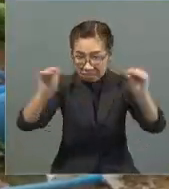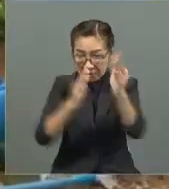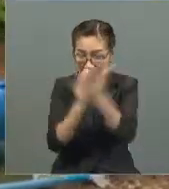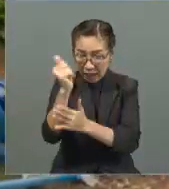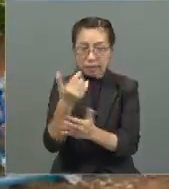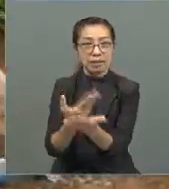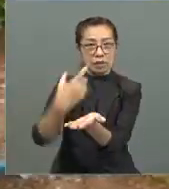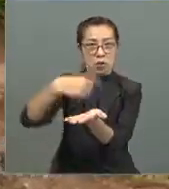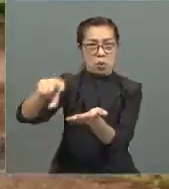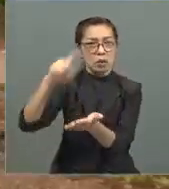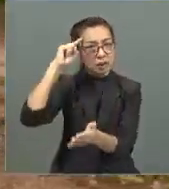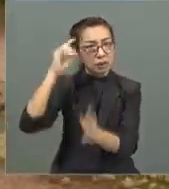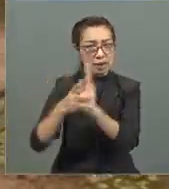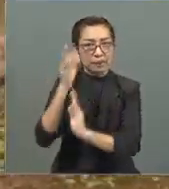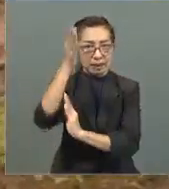อยู่คนเดียวอย่าให้เรียบร้อยภายในสัปดาห์หน้า